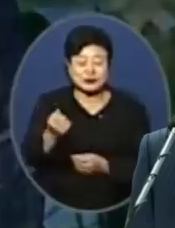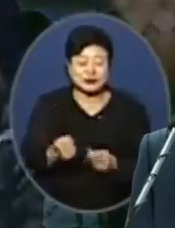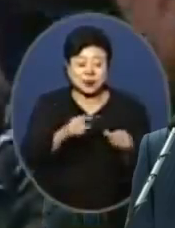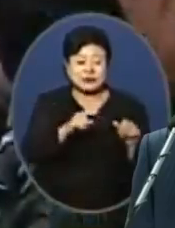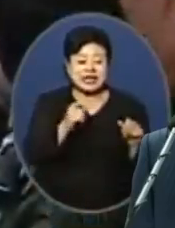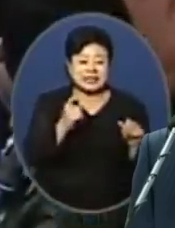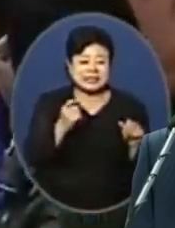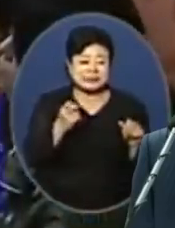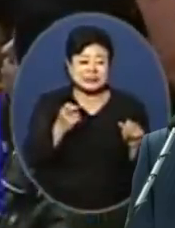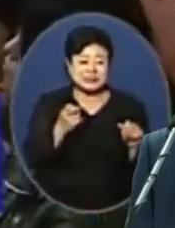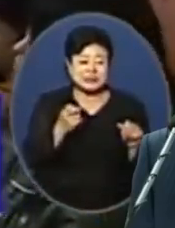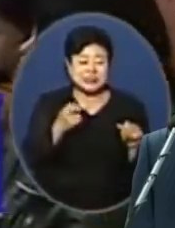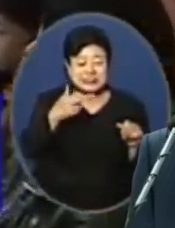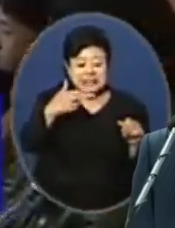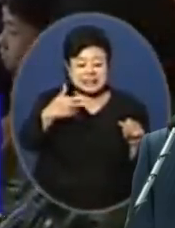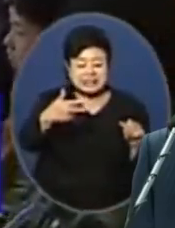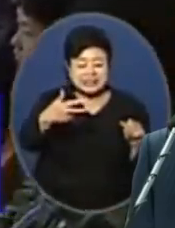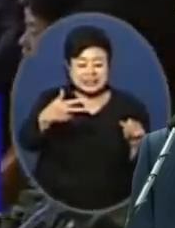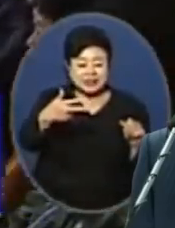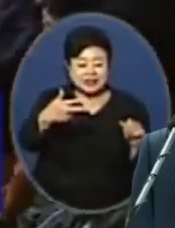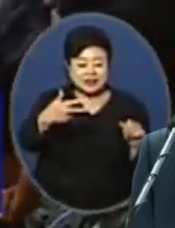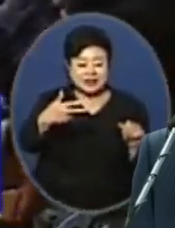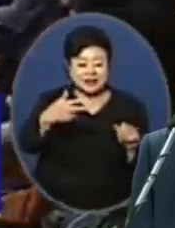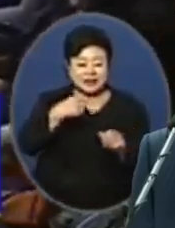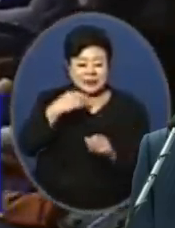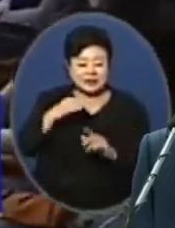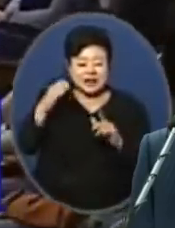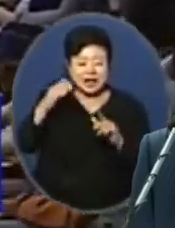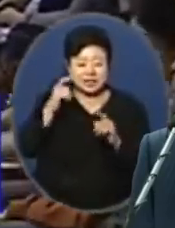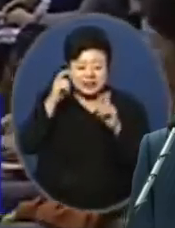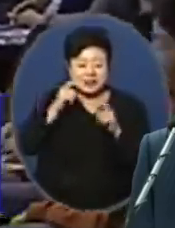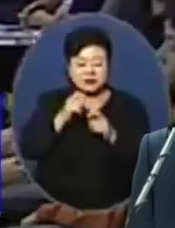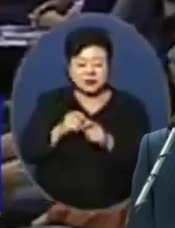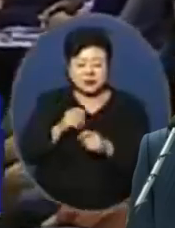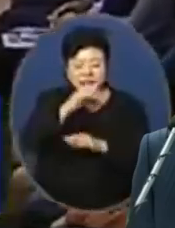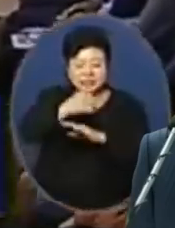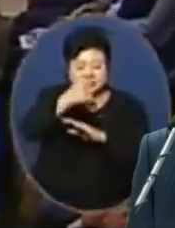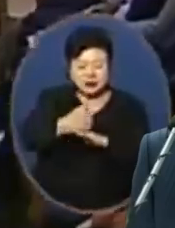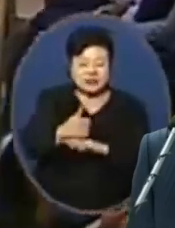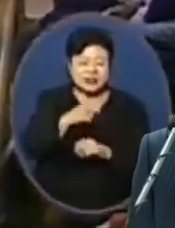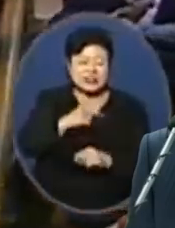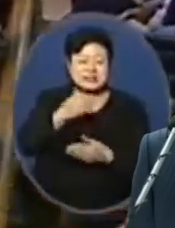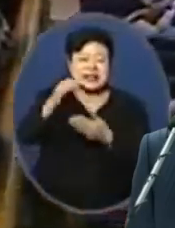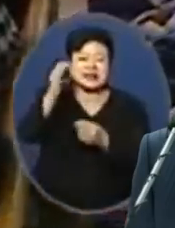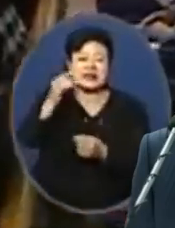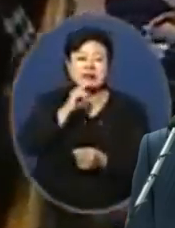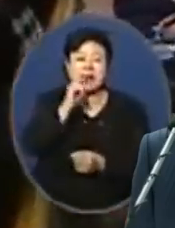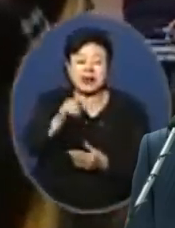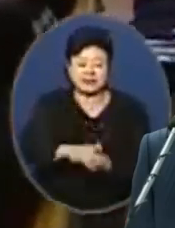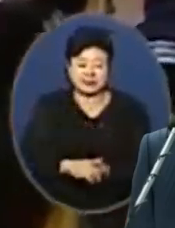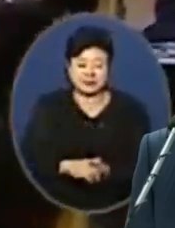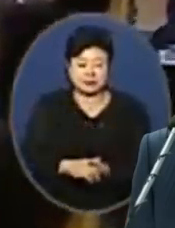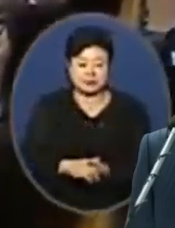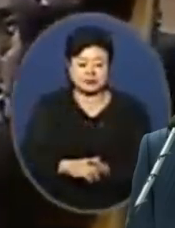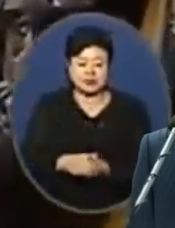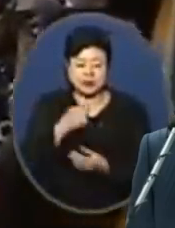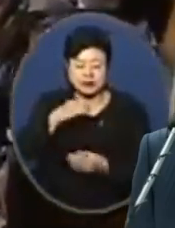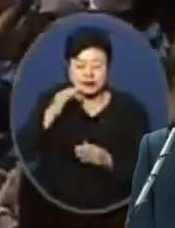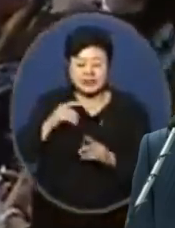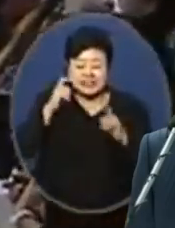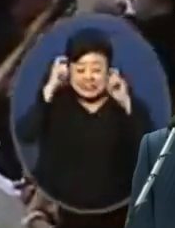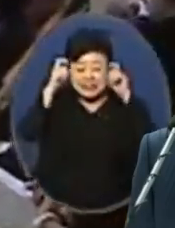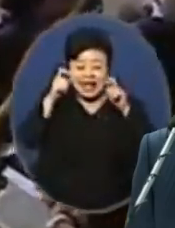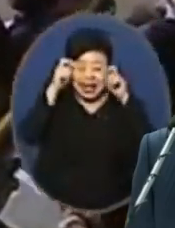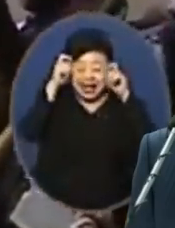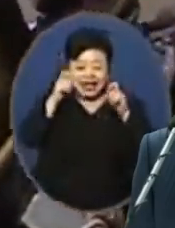5장 7절에 우리의 유월절 양 곧 그리스도께서 희생되셨나니라고 말하는 것입니다. 그런데 이 유월절 양은